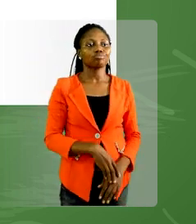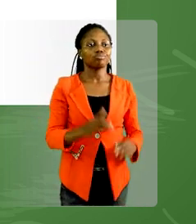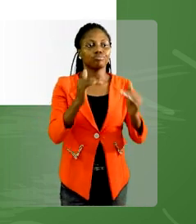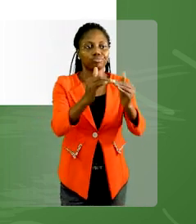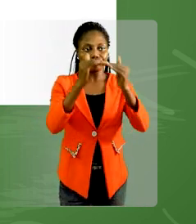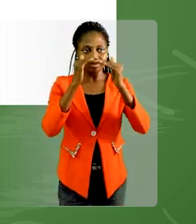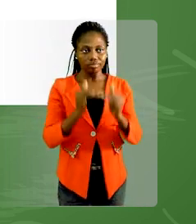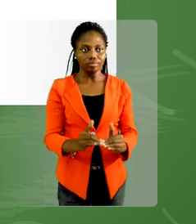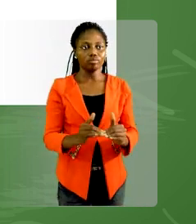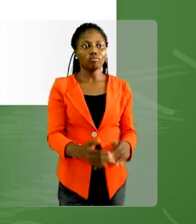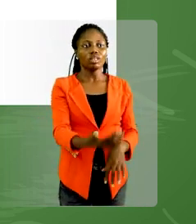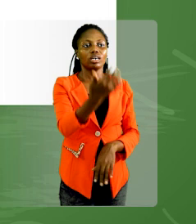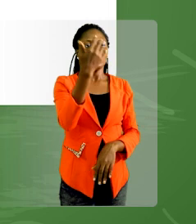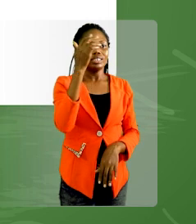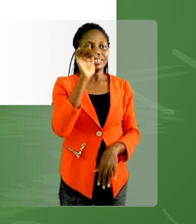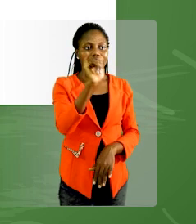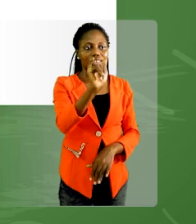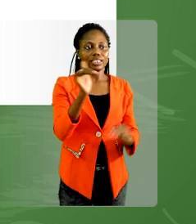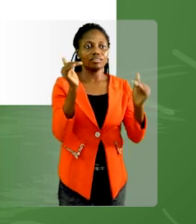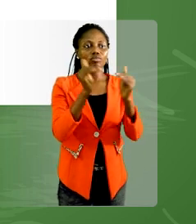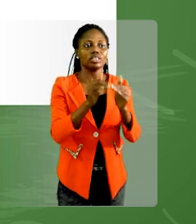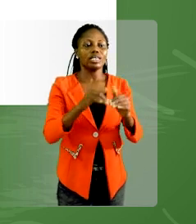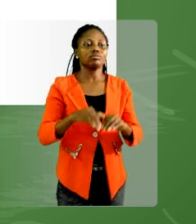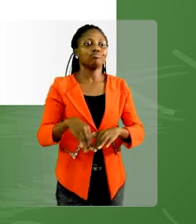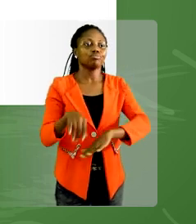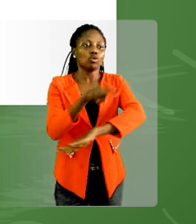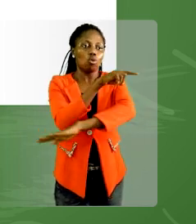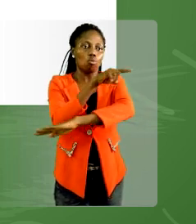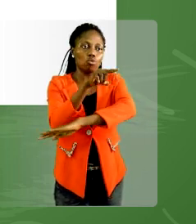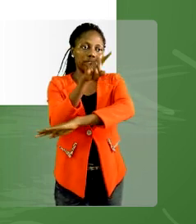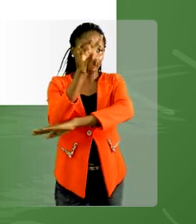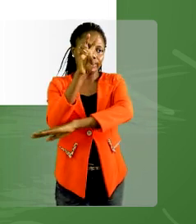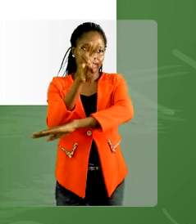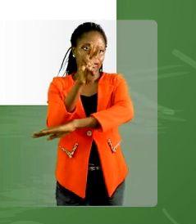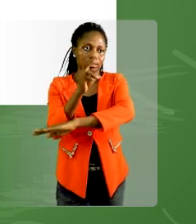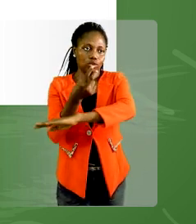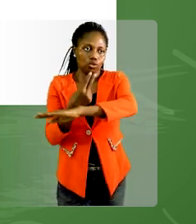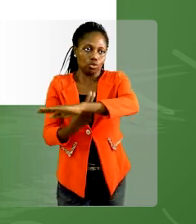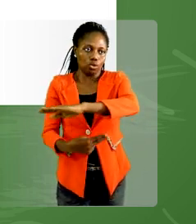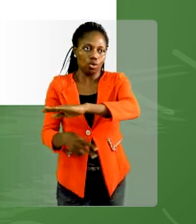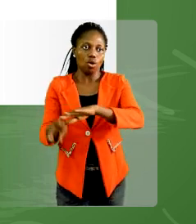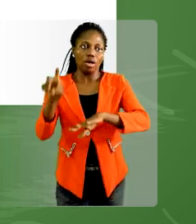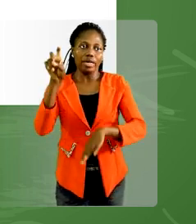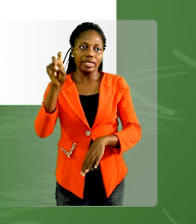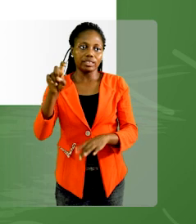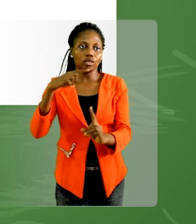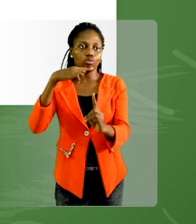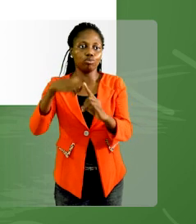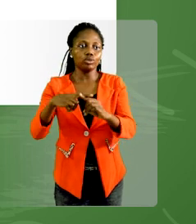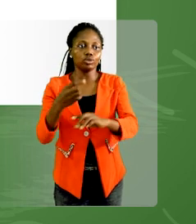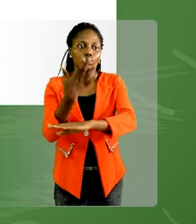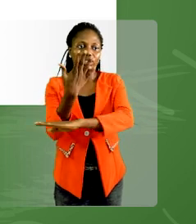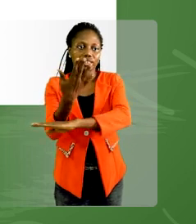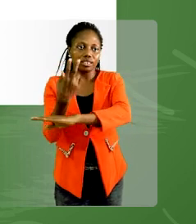y égale moins 6 sur 2 fois x plus 5 demi. Donc, on obtient